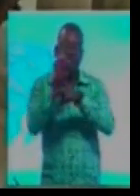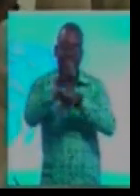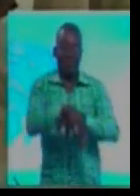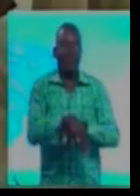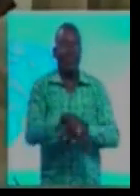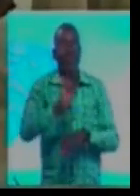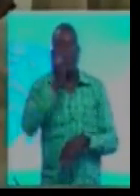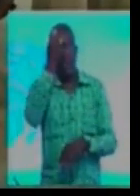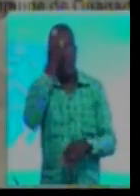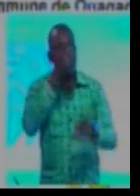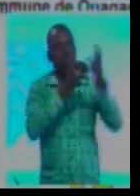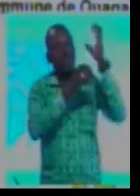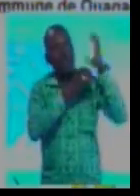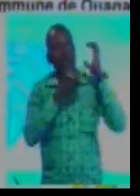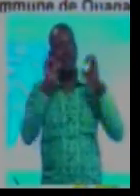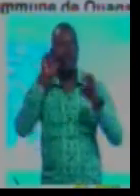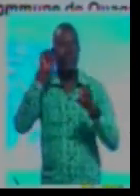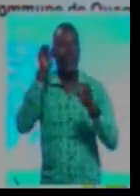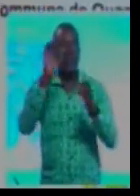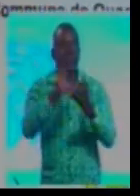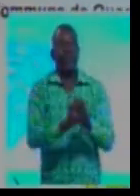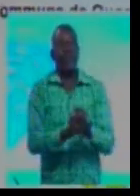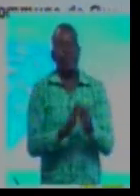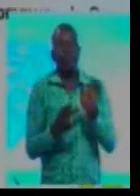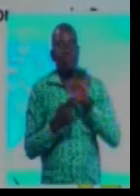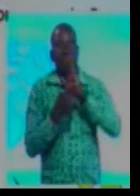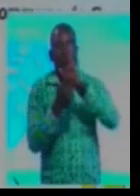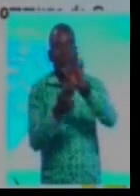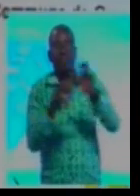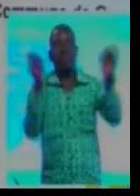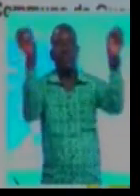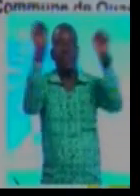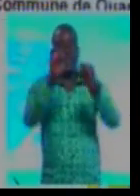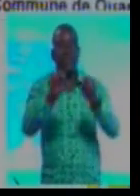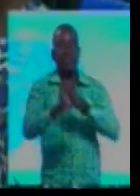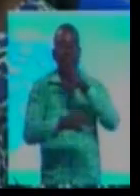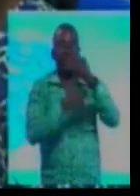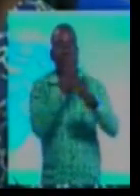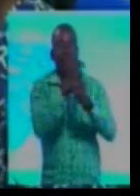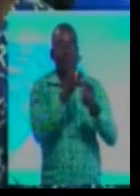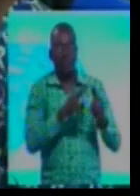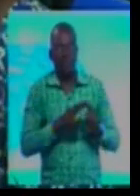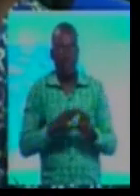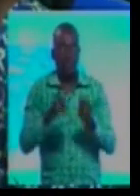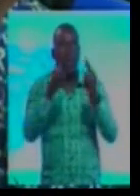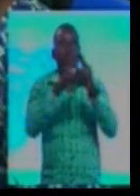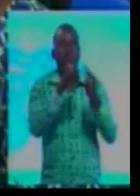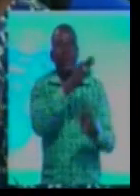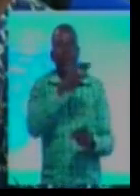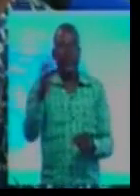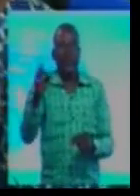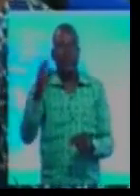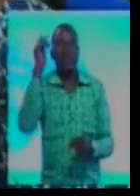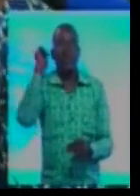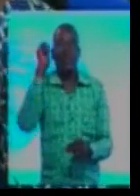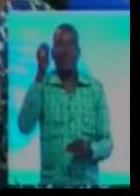C'est le ministère en charge de la femme et la représentation du système des Nations Unies au Burkina Faso qui tire la sonnette d'alarme.